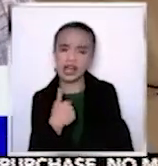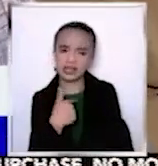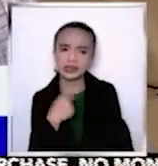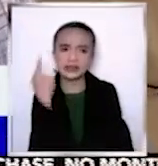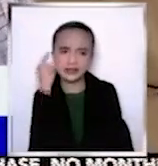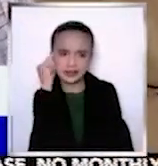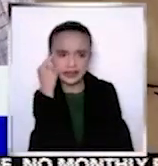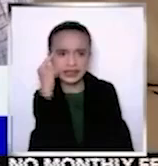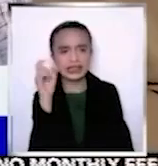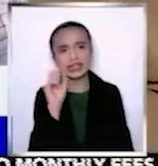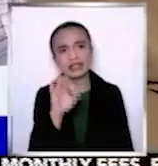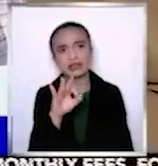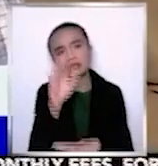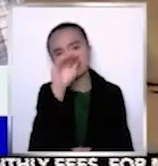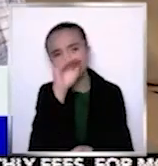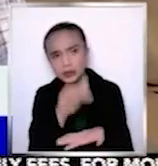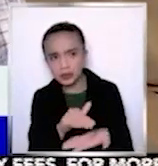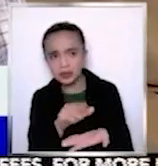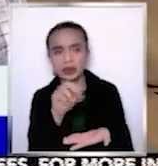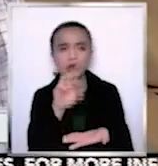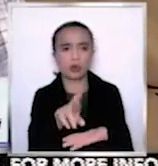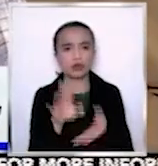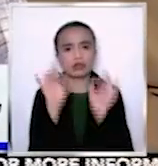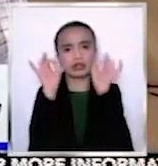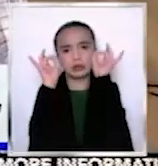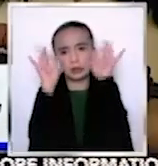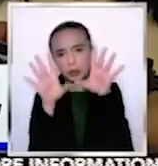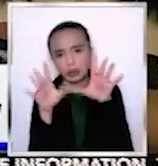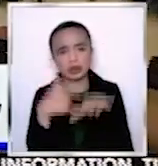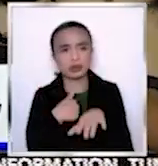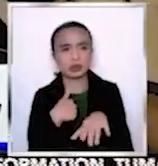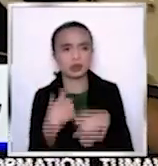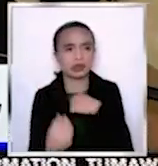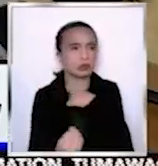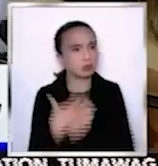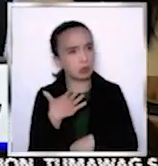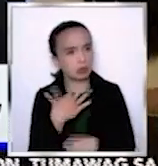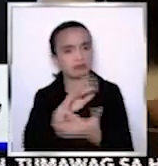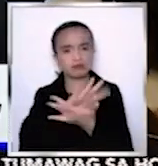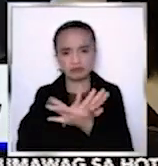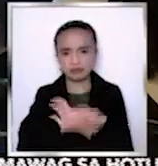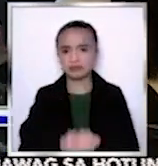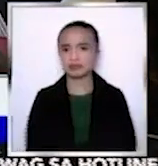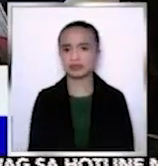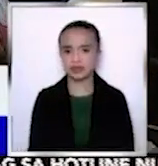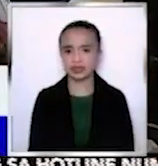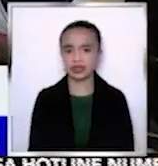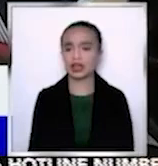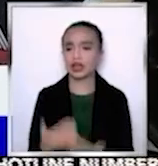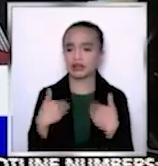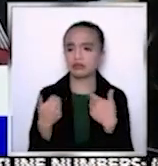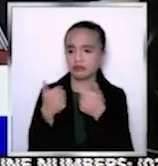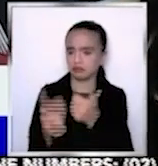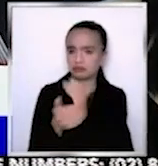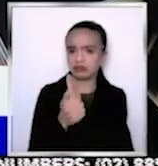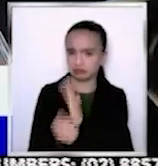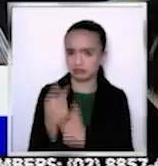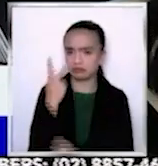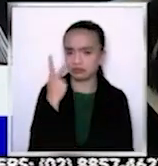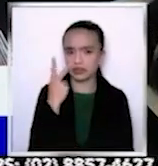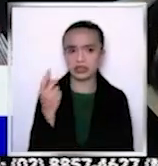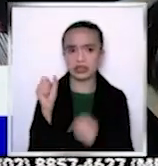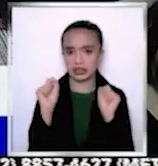the possibilities or the risks of me catching the virus. We have that confidence at nakita naman natin na yung talagang mga